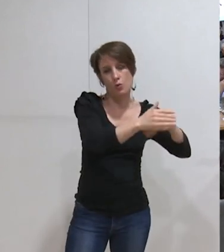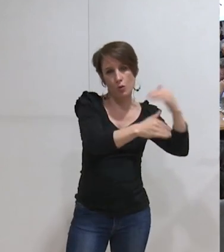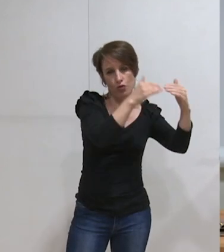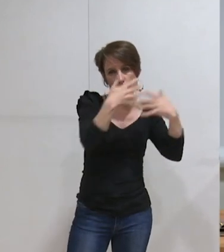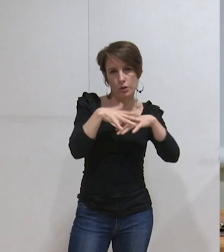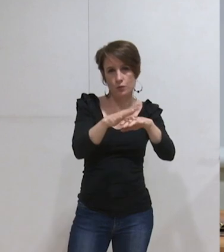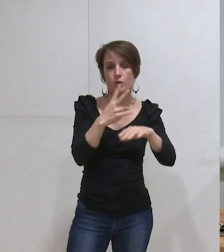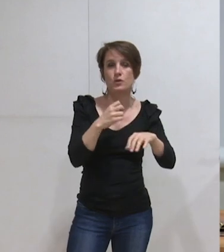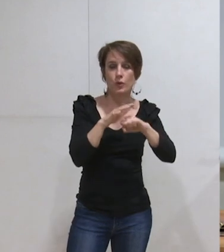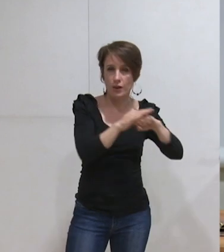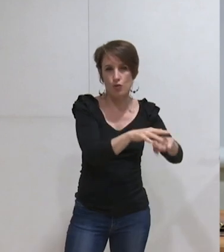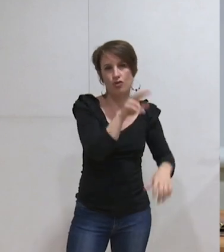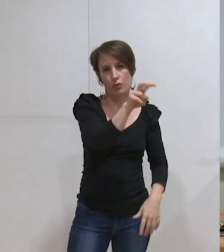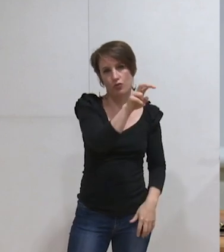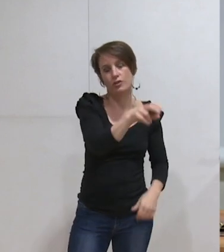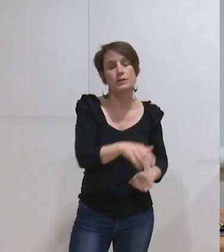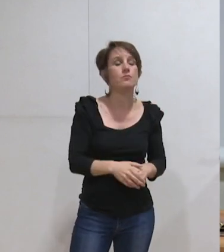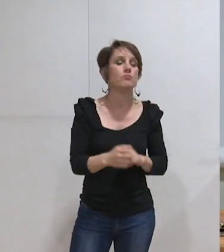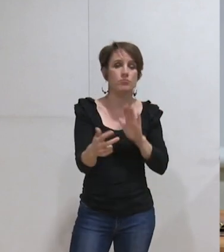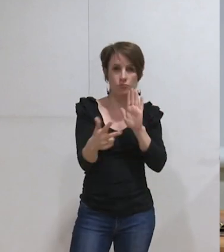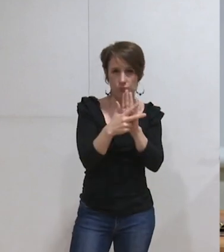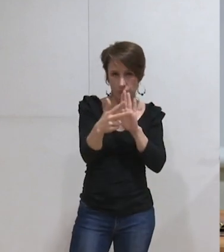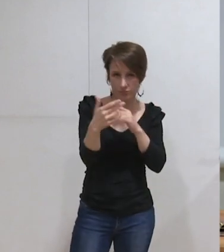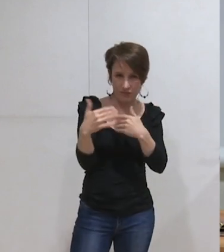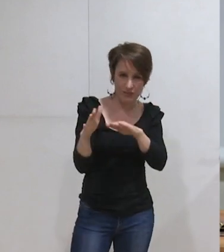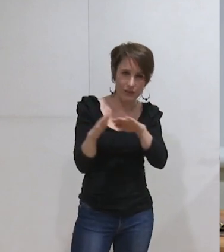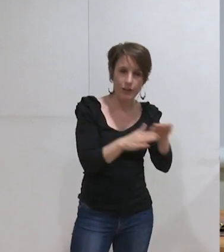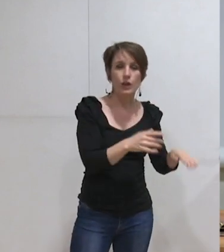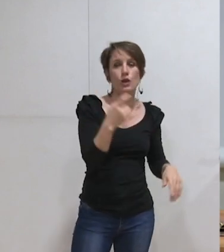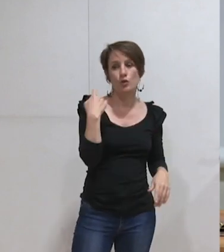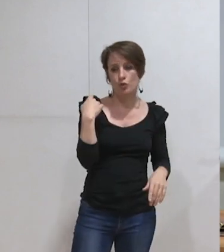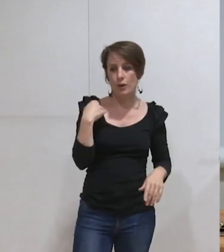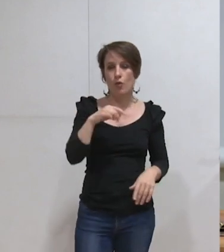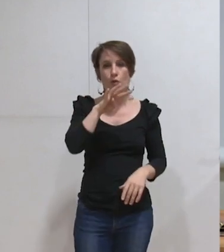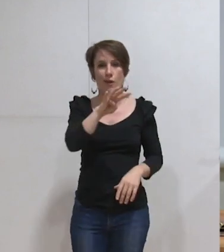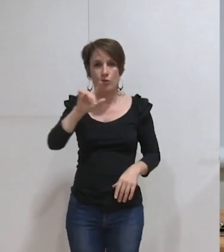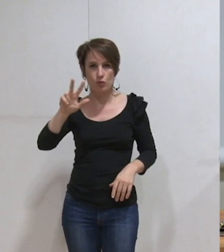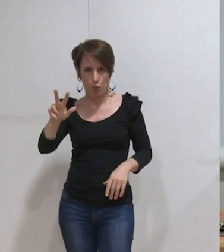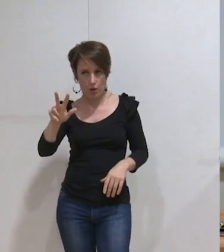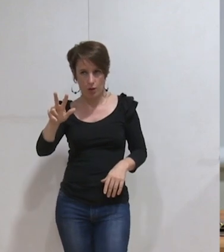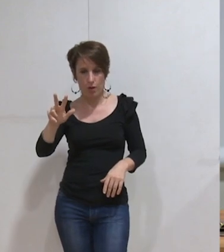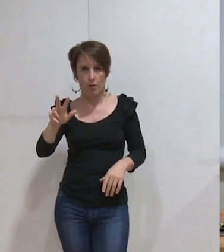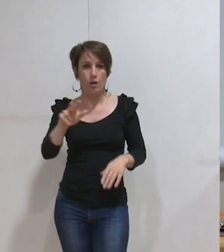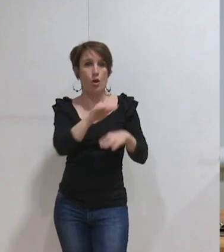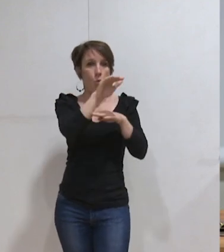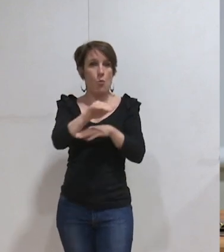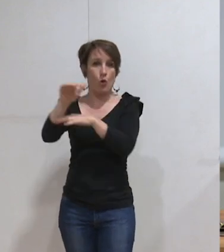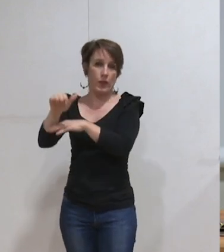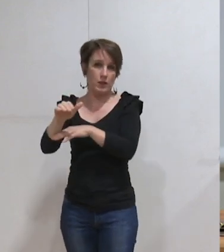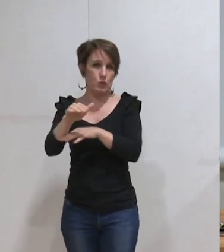progrès rassemblement citoyen de la gauche et écologistes délibération 42 adopté la 43 porte des demandes de protection